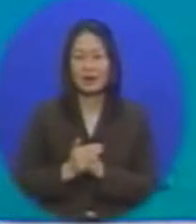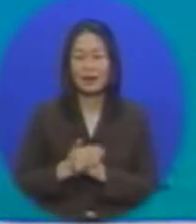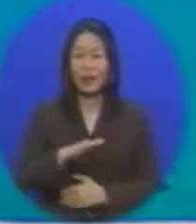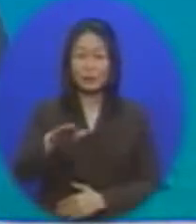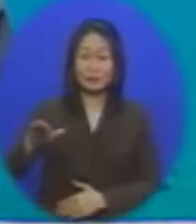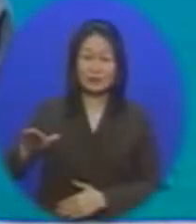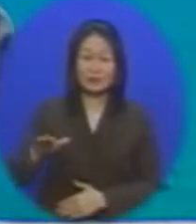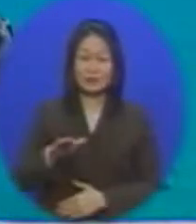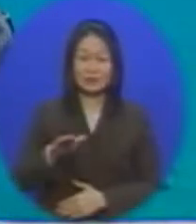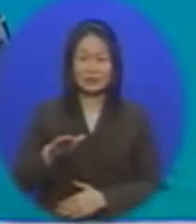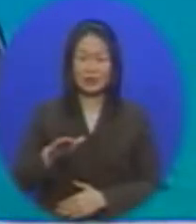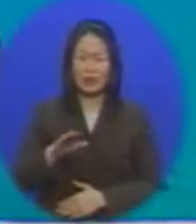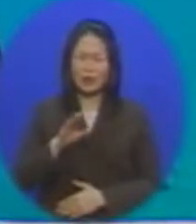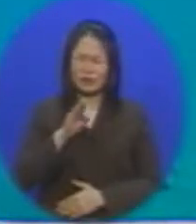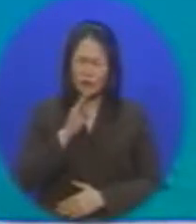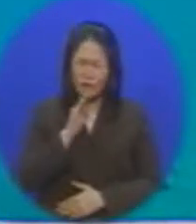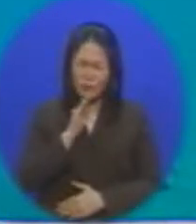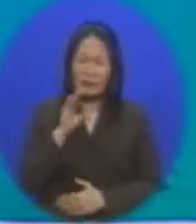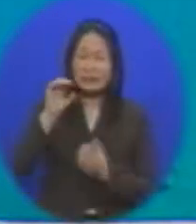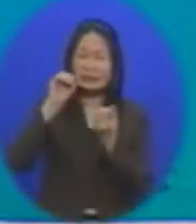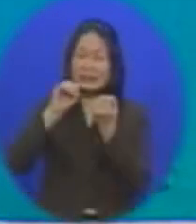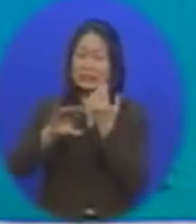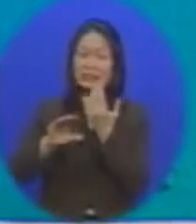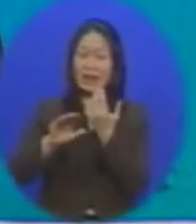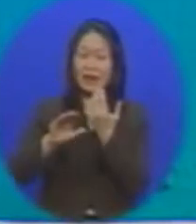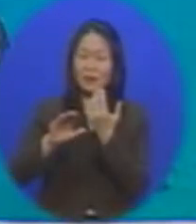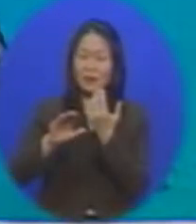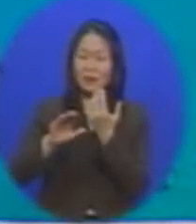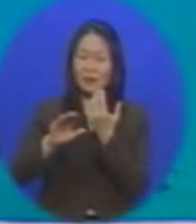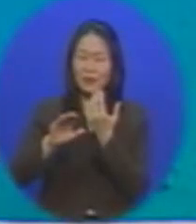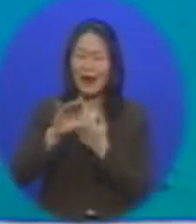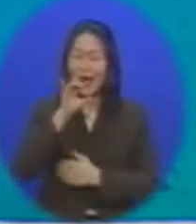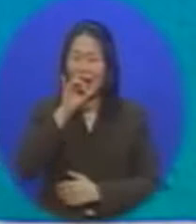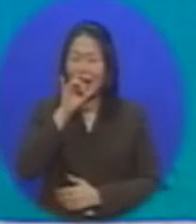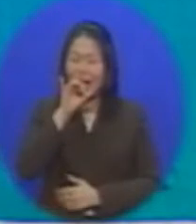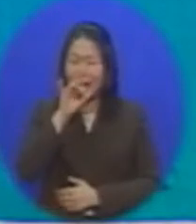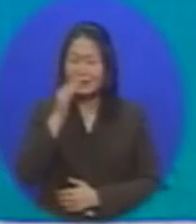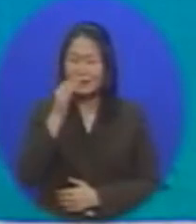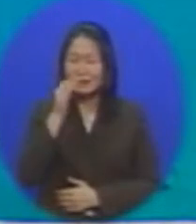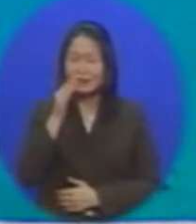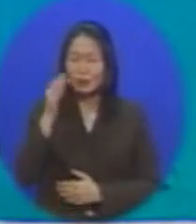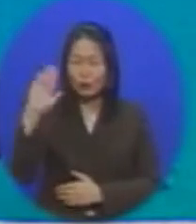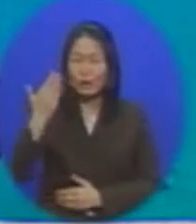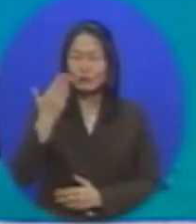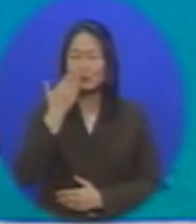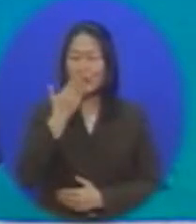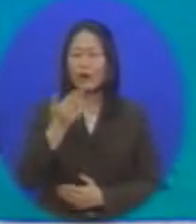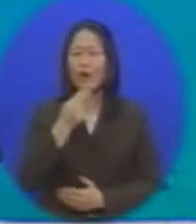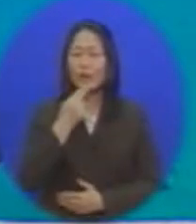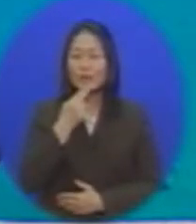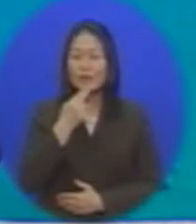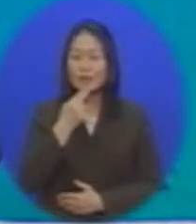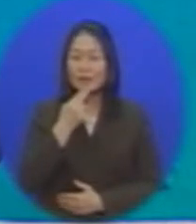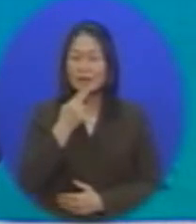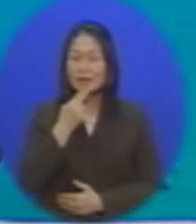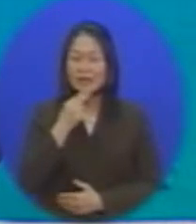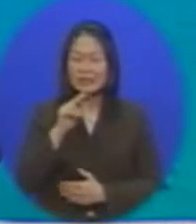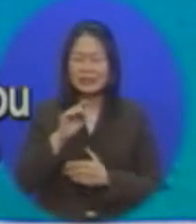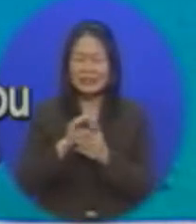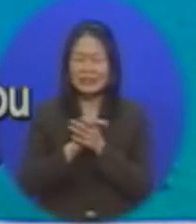여러분 도 뭐지 응답이 안 될 수가 없는 기도가 아마 있어요 예수님을 구하는 기도